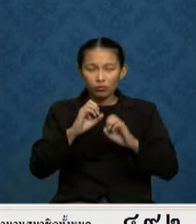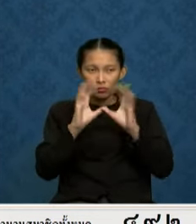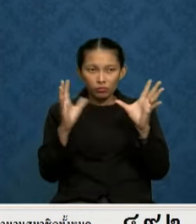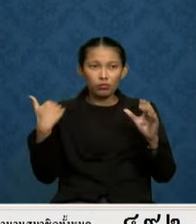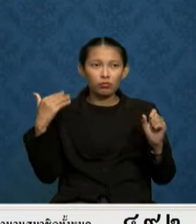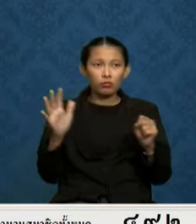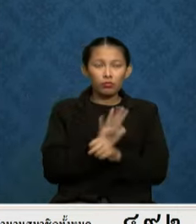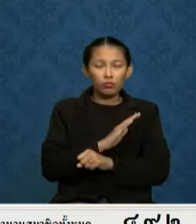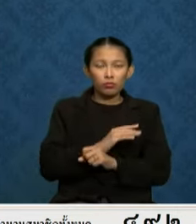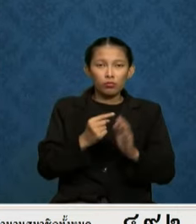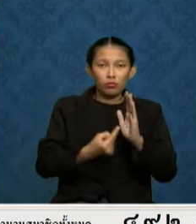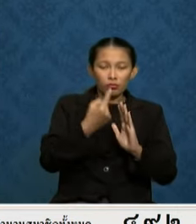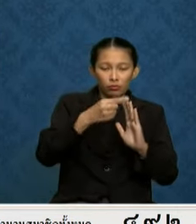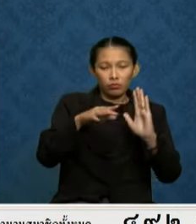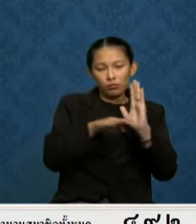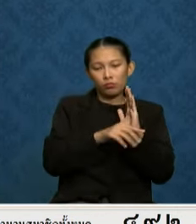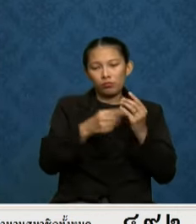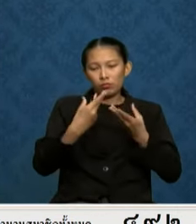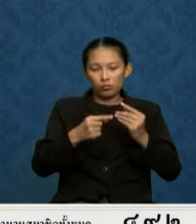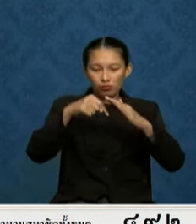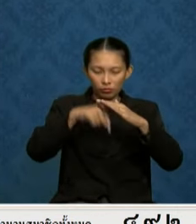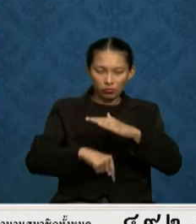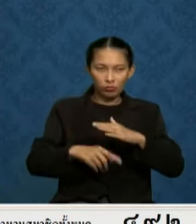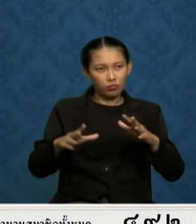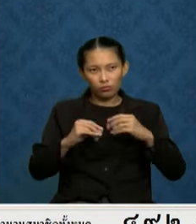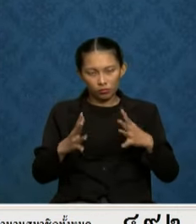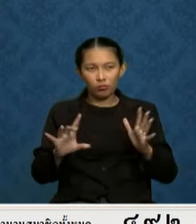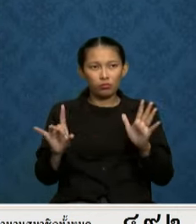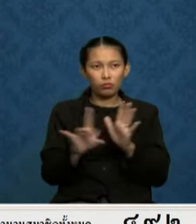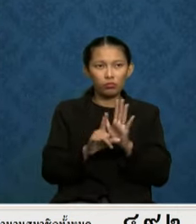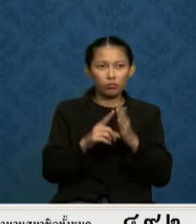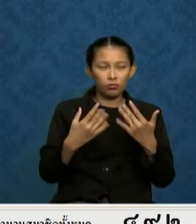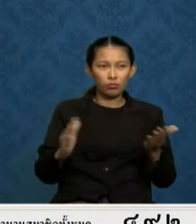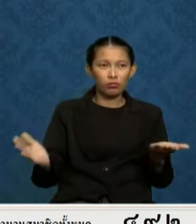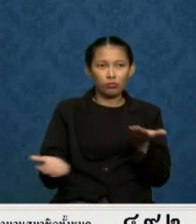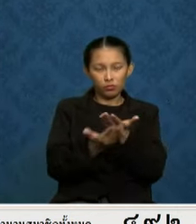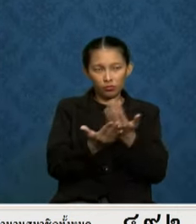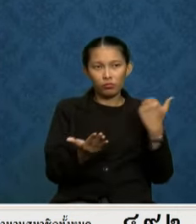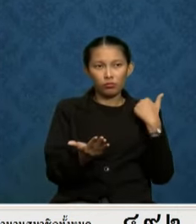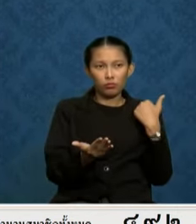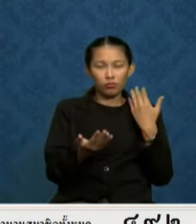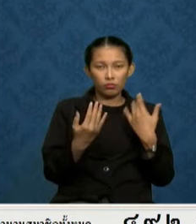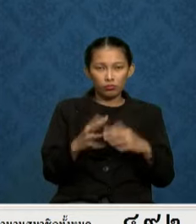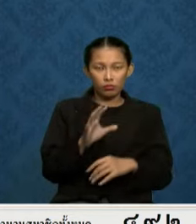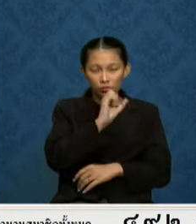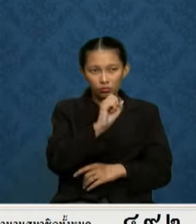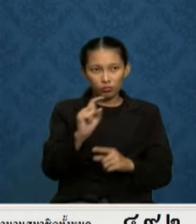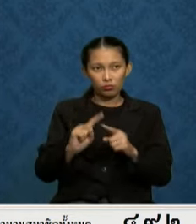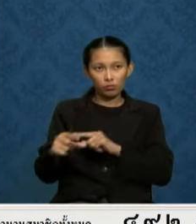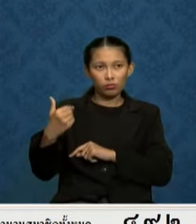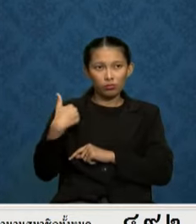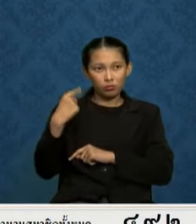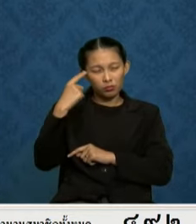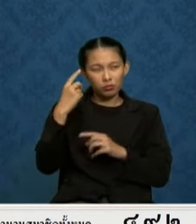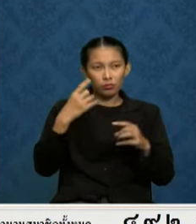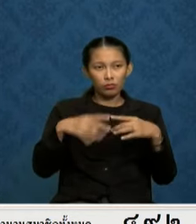ตั้งแต่เริ่มตอนกลางตอนลึกกบไปข้ใน สวทไม่เหนดวยและ็ตอนสุดท้ายในปัญชีนาบถ้ายก็มีและส่นข้อสัเกตตก็มีที่แย tragen